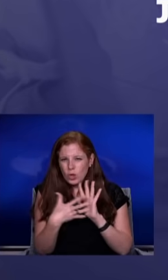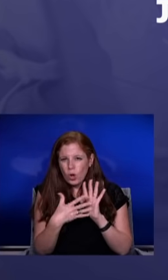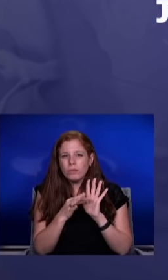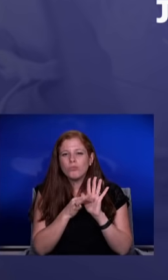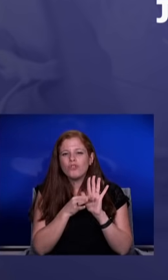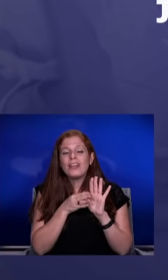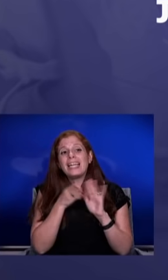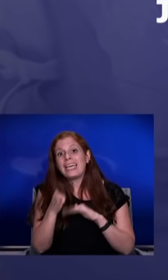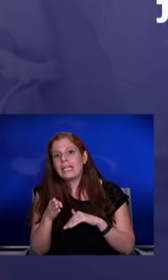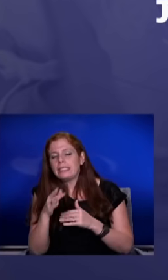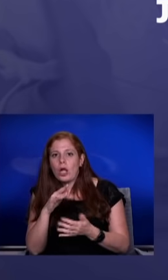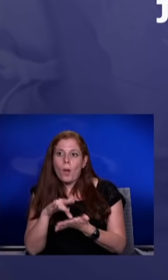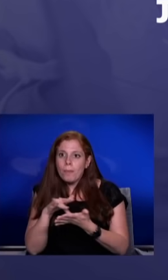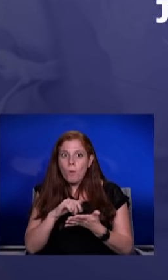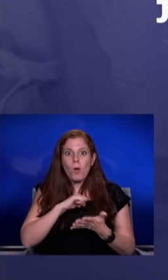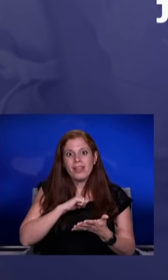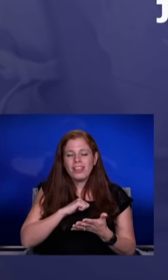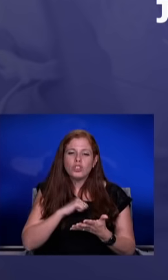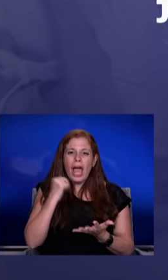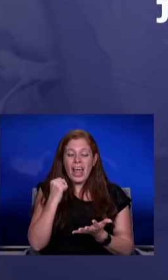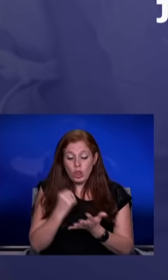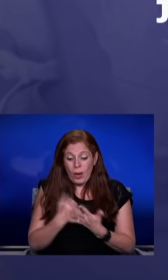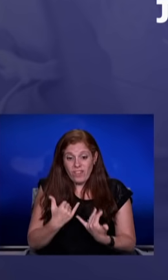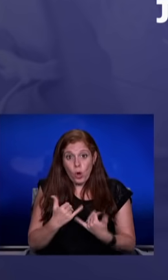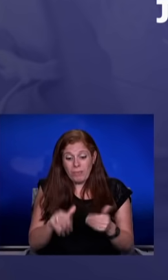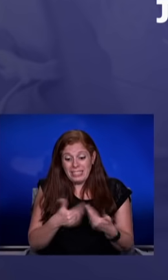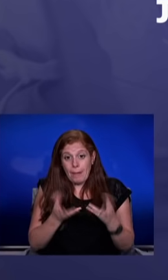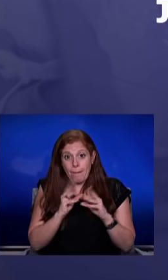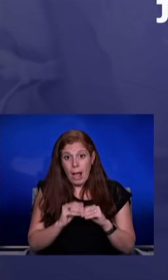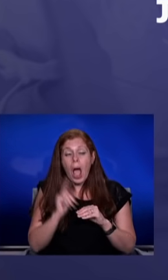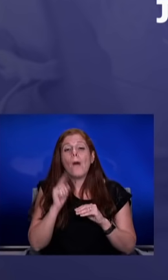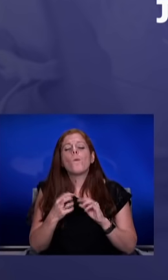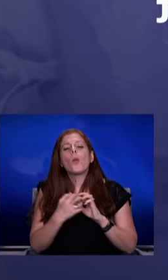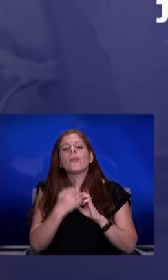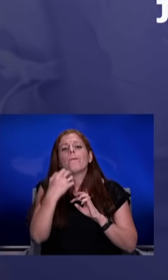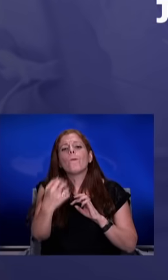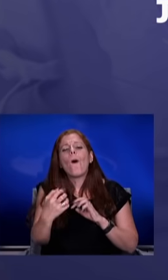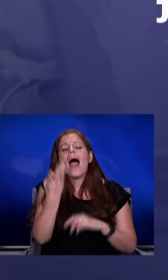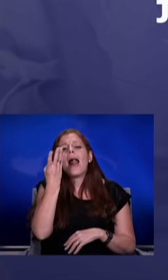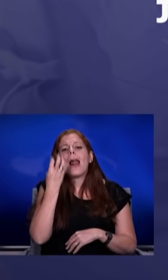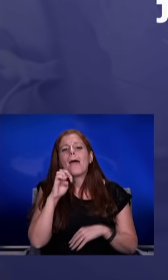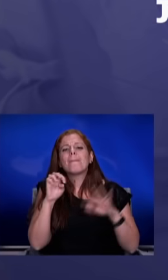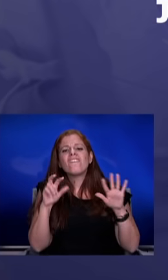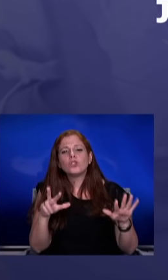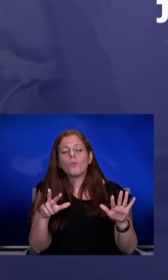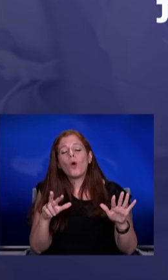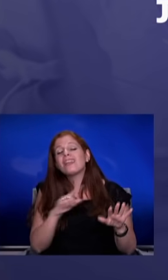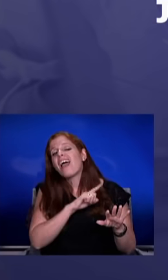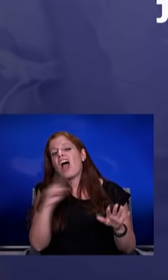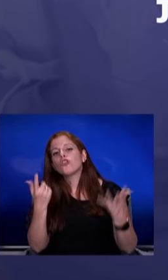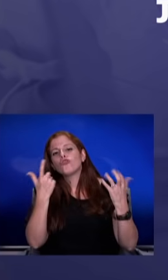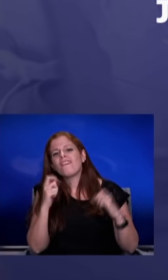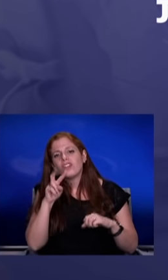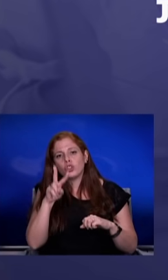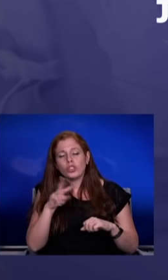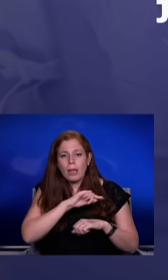לאטרקציה כזו או אחרת, שהתוקף שלהן הוא היום יממה בלבד, אמור להיות מוארך ל-48 עד 72